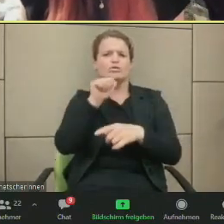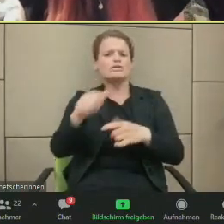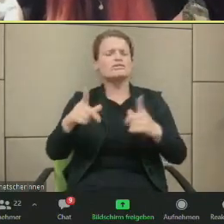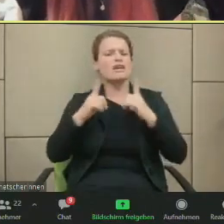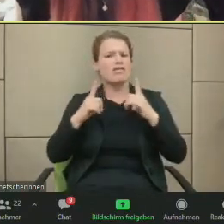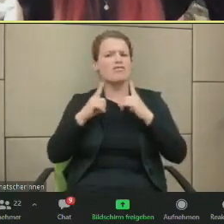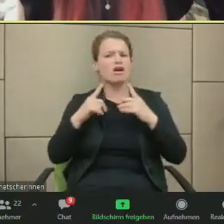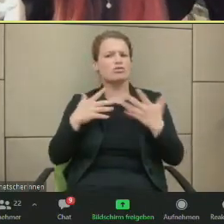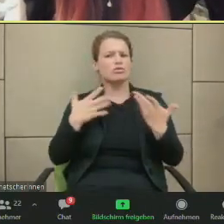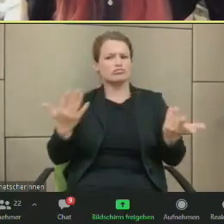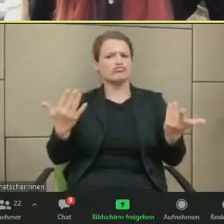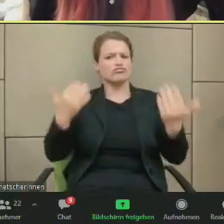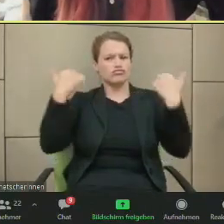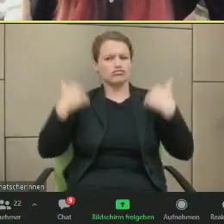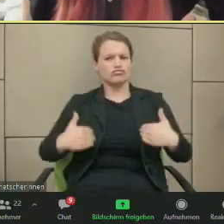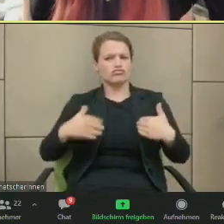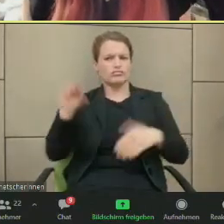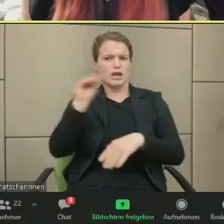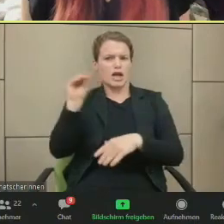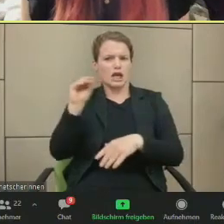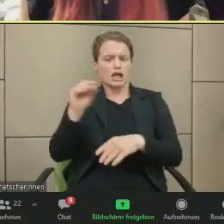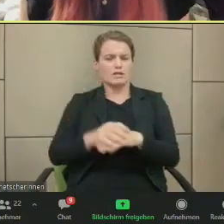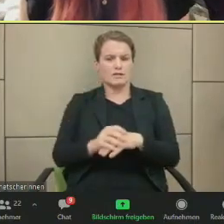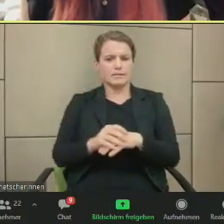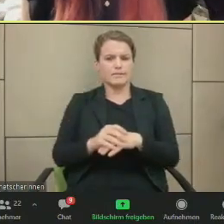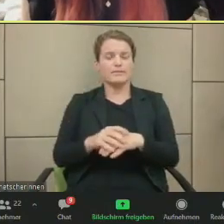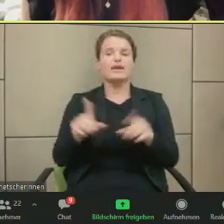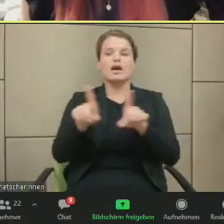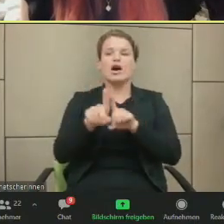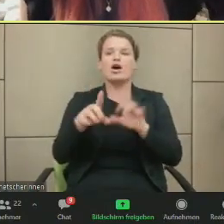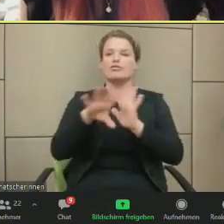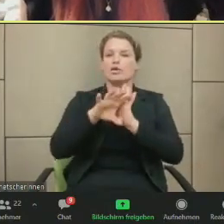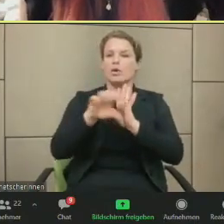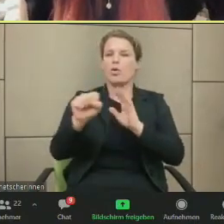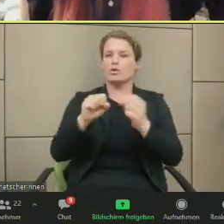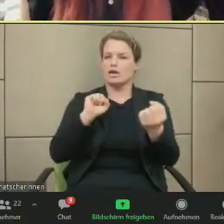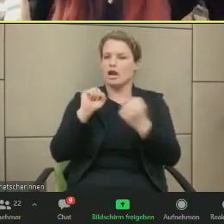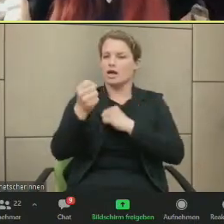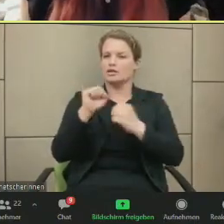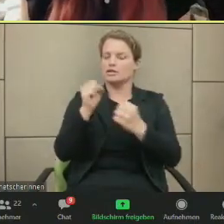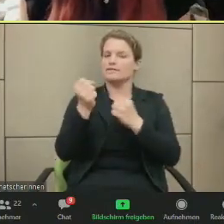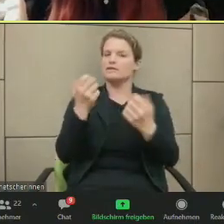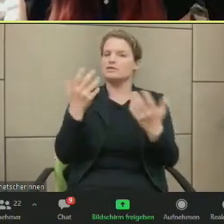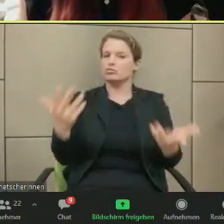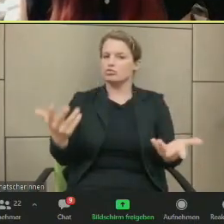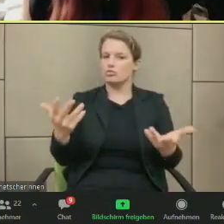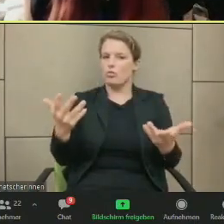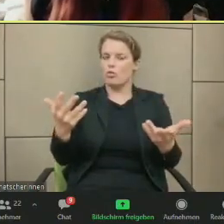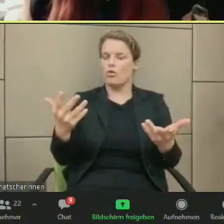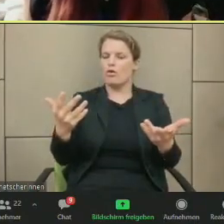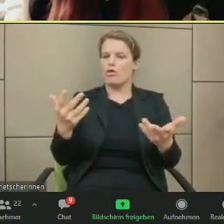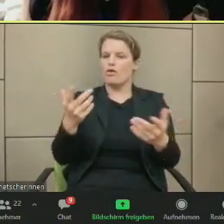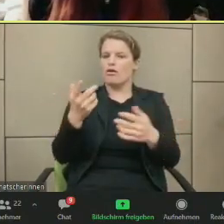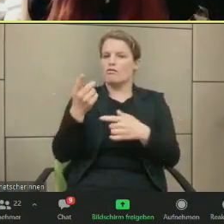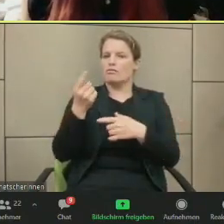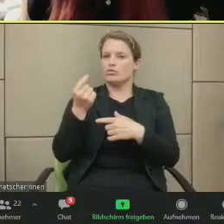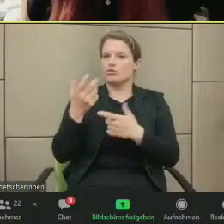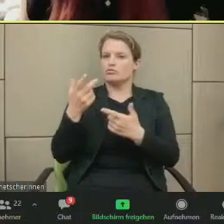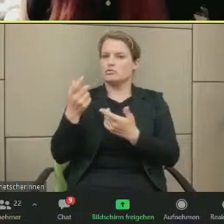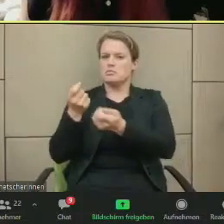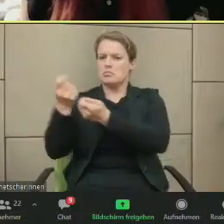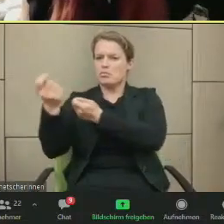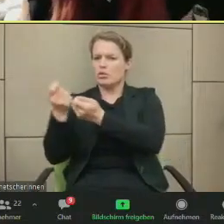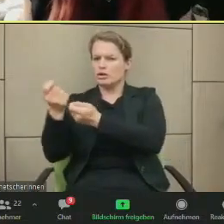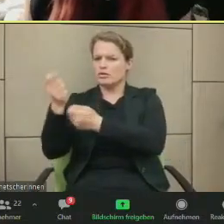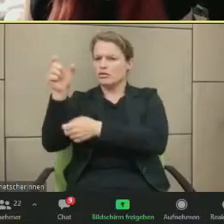Außerdem muss man sagen, dass der Online-Aktivismus sehr nahbar ist. Man stellt sich jetzt vor, wie viele Politiker und Politikerinnen